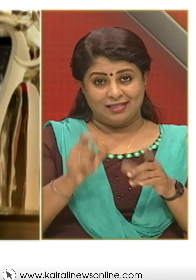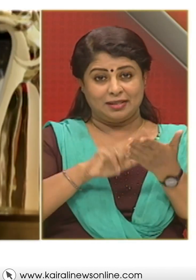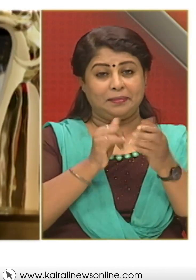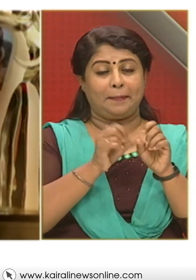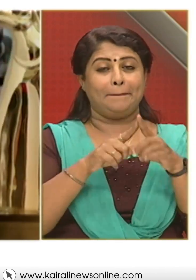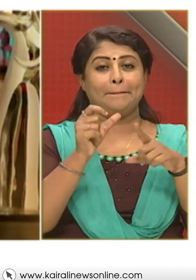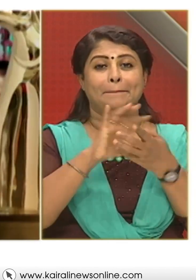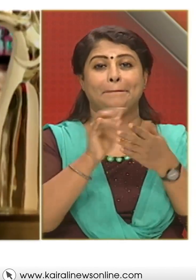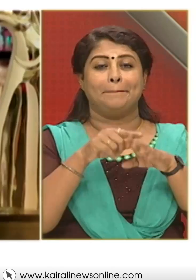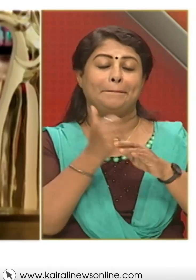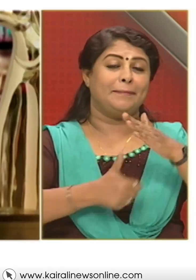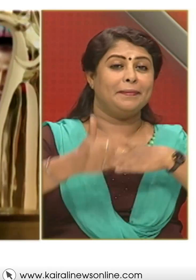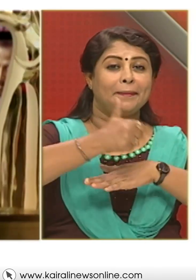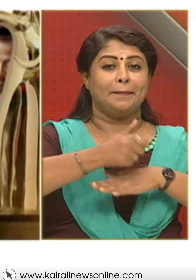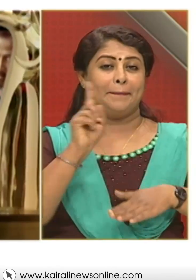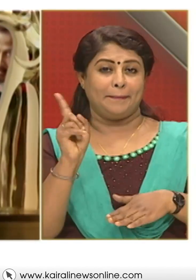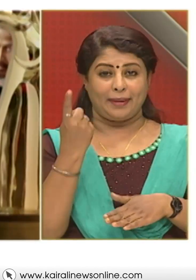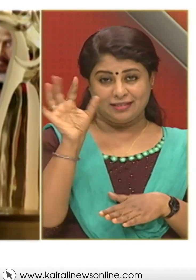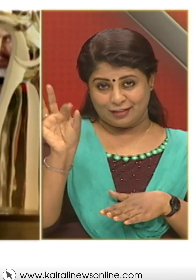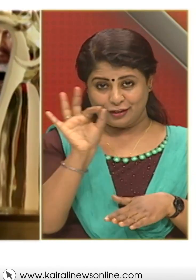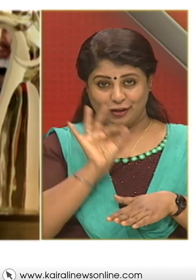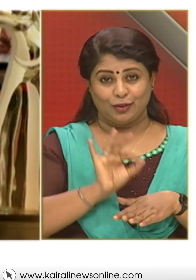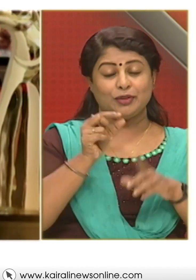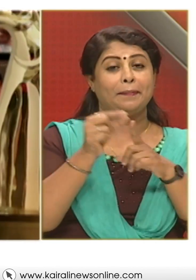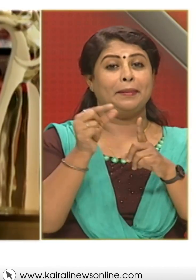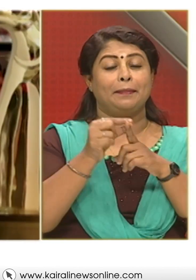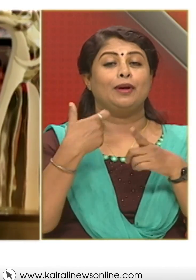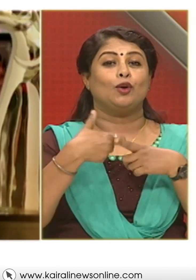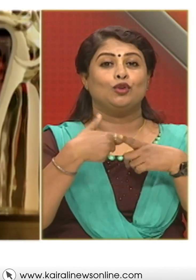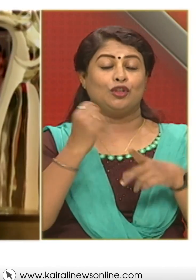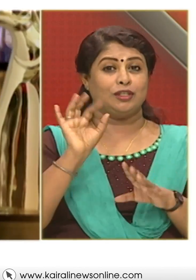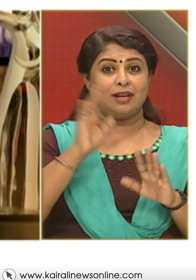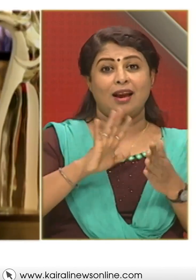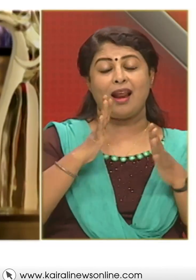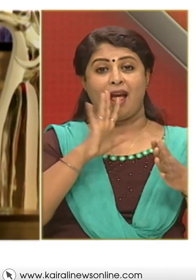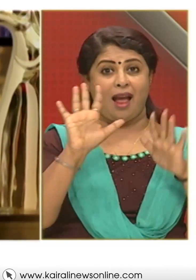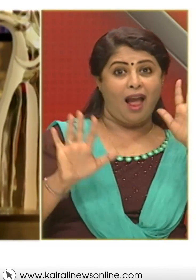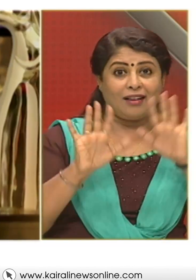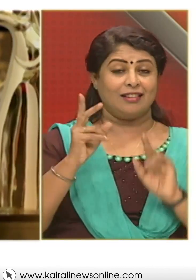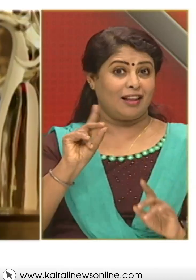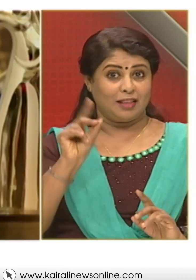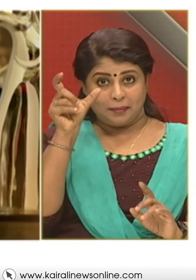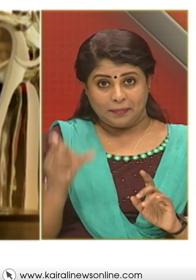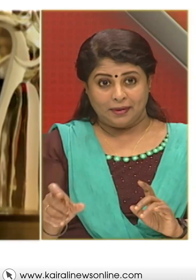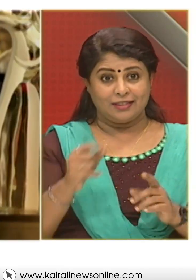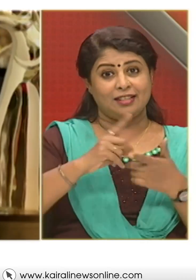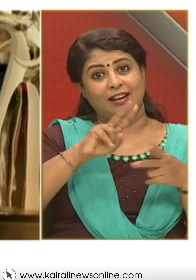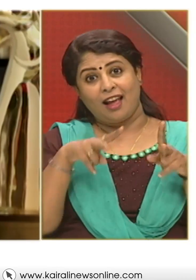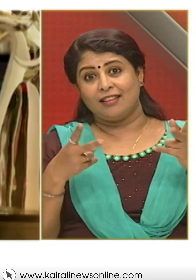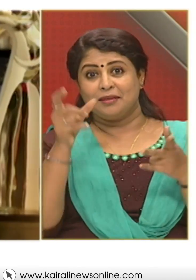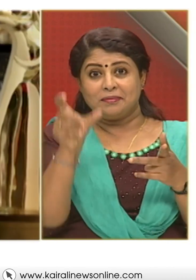നാരായണനായി എന്നാൽ താൻ കേസുകോട് ചിത്രത്തിലൂടെ പി കുഞ്ഞികൃഷ്ണൻ മികച്ച സ്വഭാവനടനായും സൗദി വെള്ളക്കയിലൂടെ ദേവി വർമ്മ മികച്ച